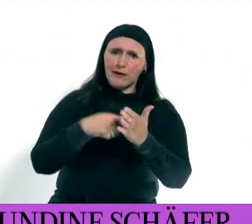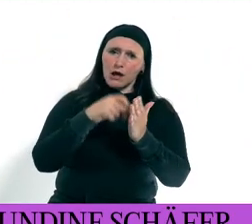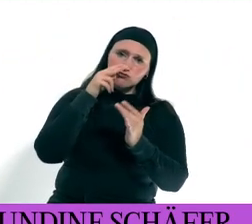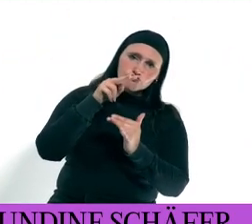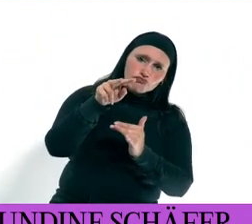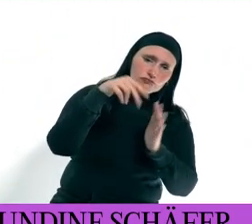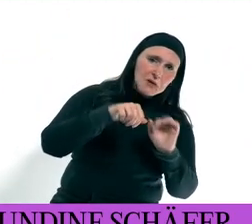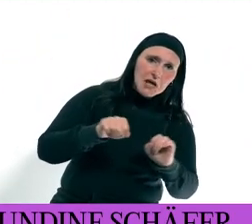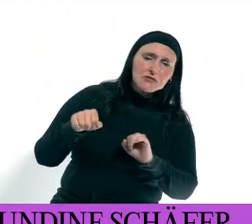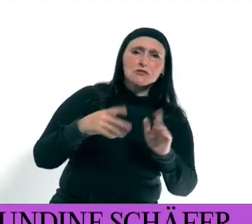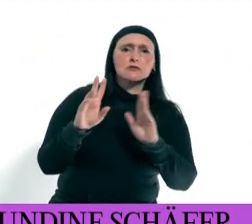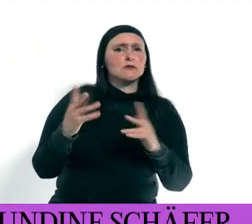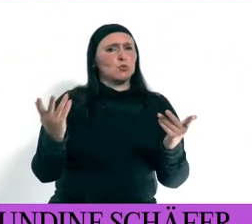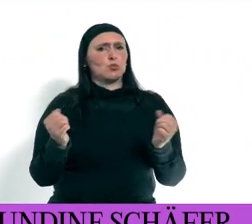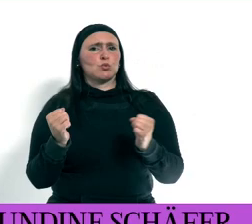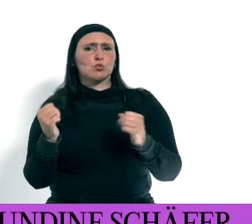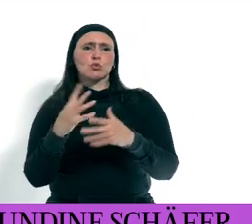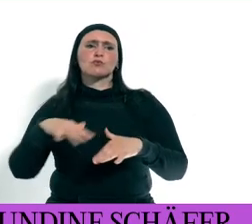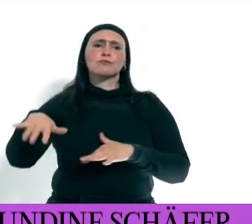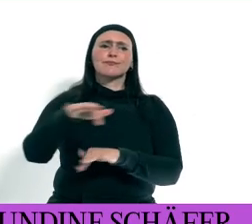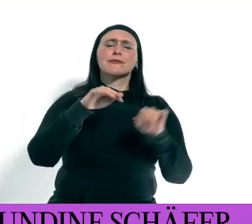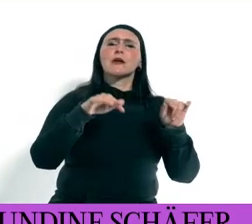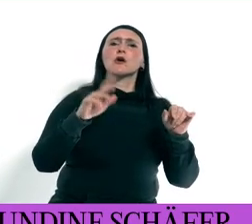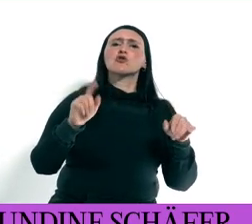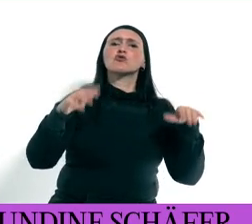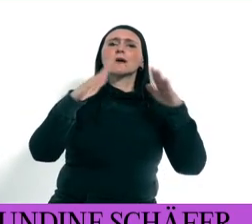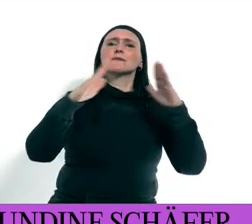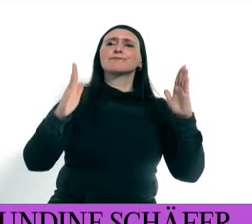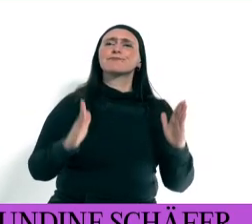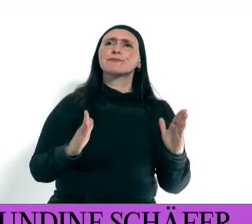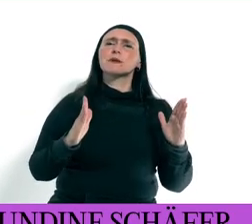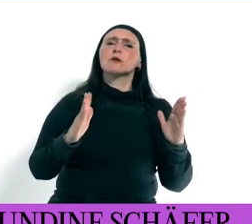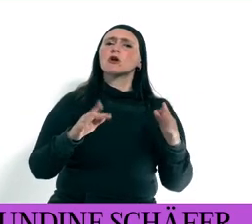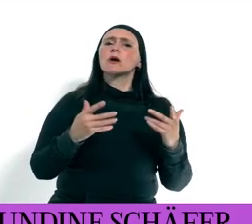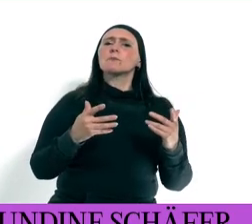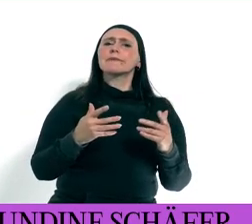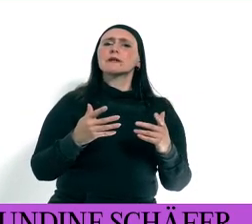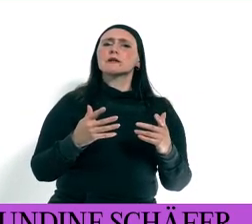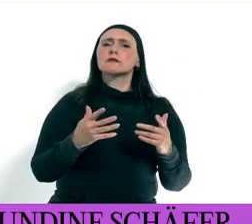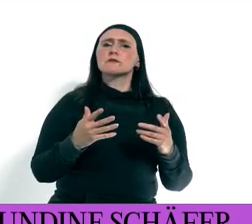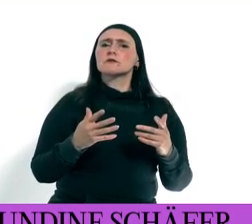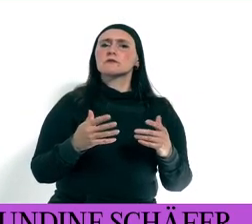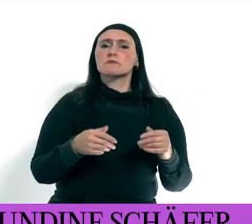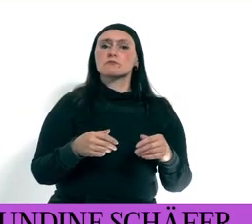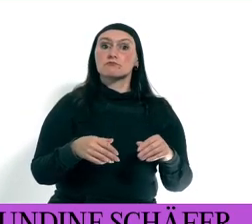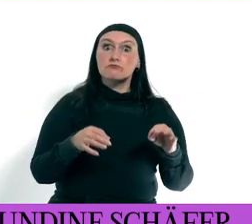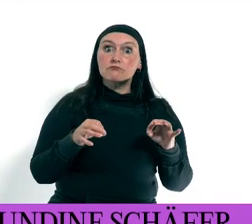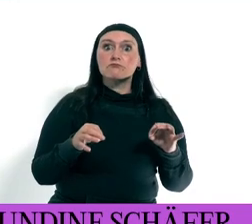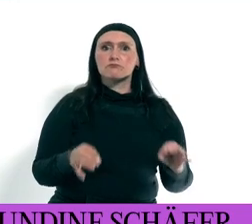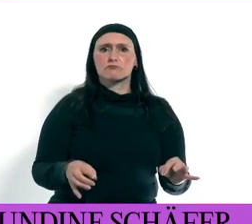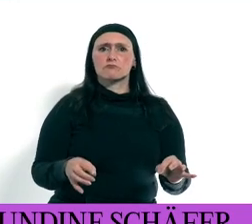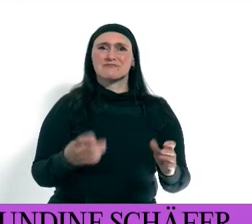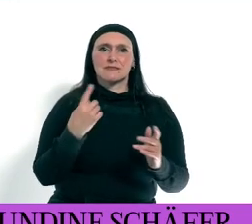geht bei Brito. Und ihr kombiniert ja